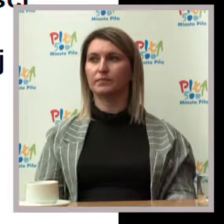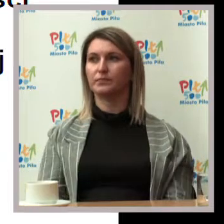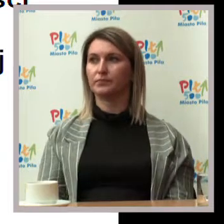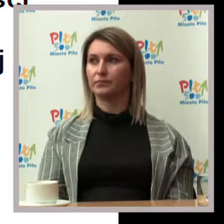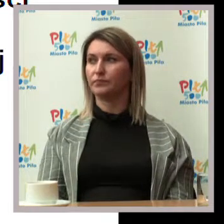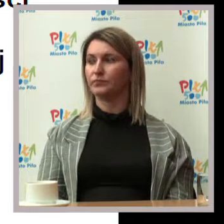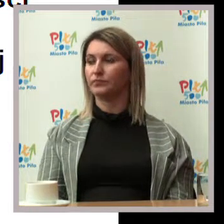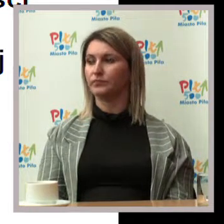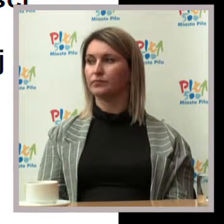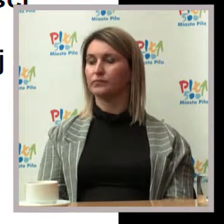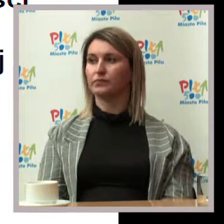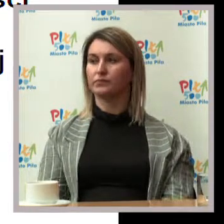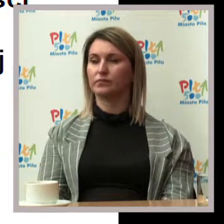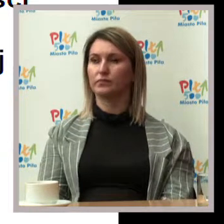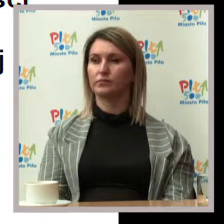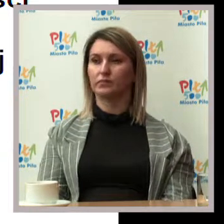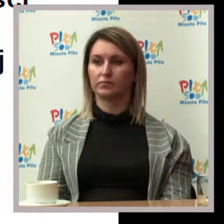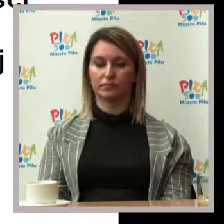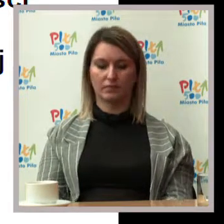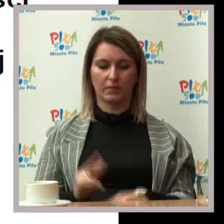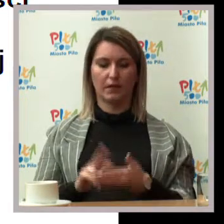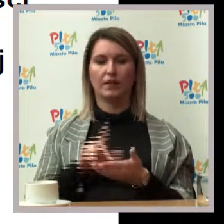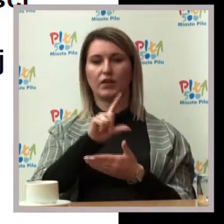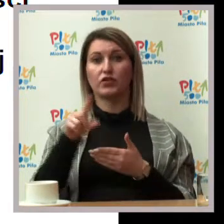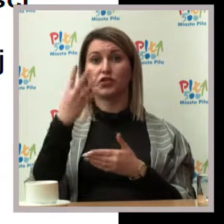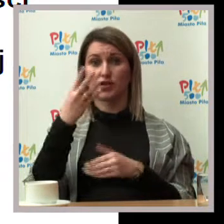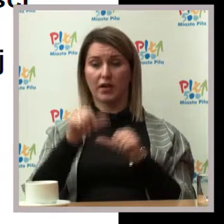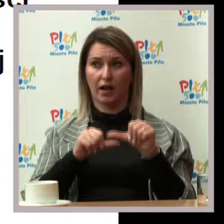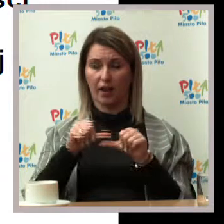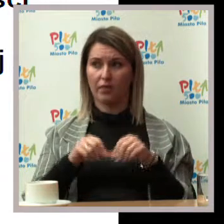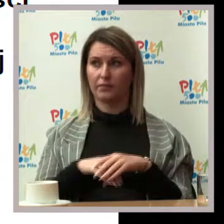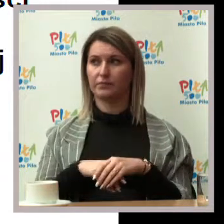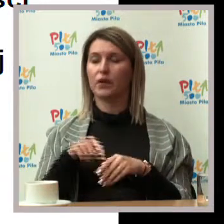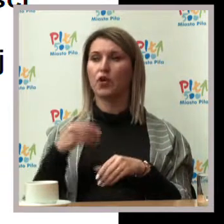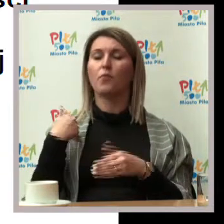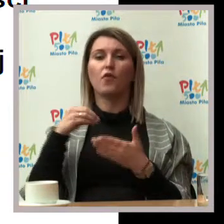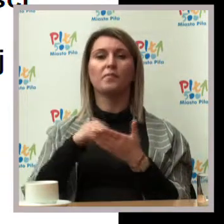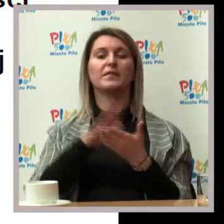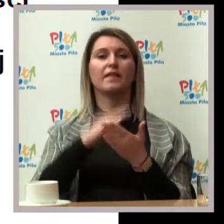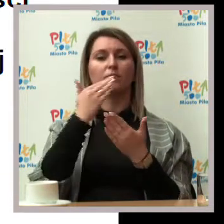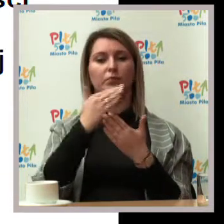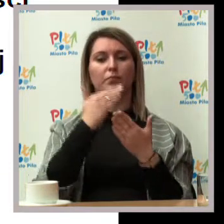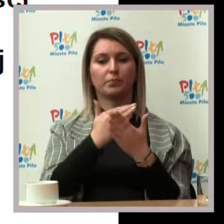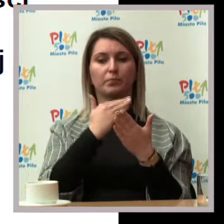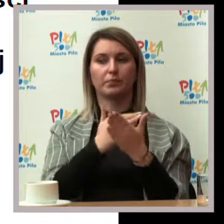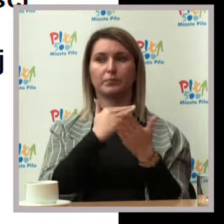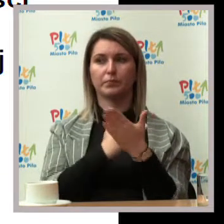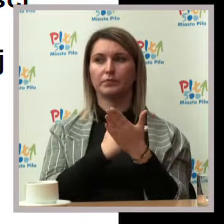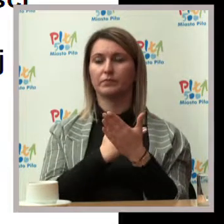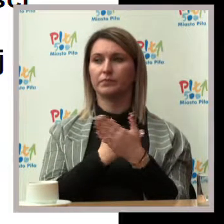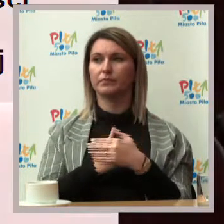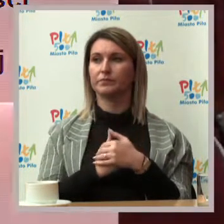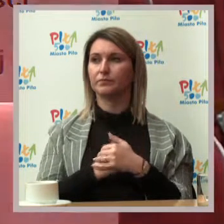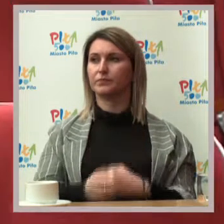finansowej na okres 4 lat. Zadanie zostało rozpisane etapowo w ramach